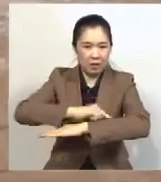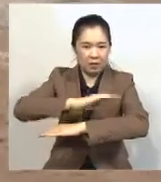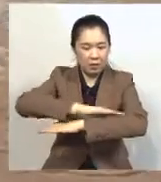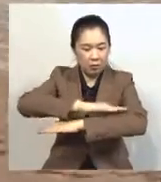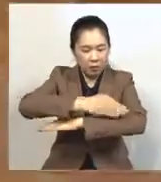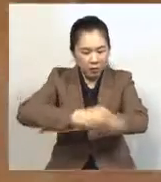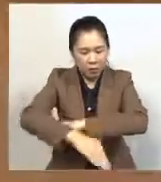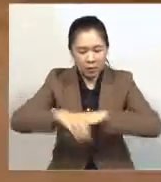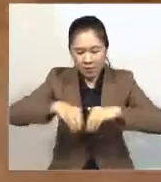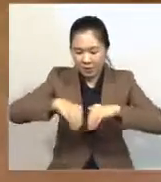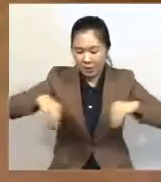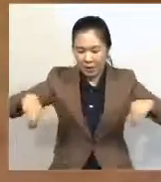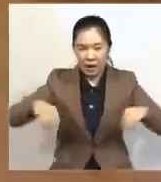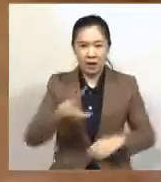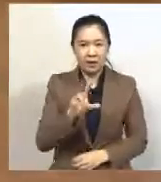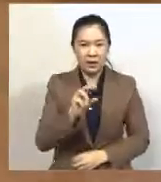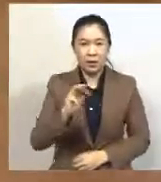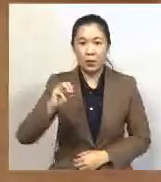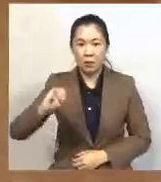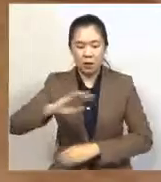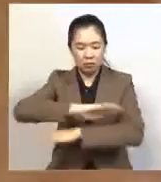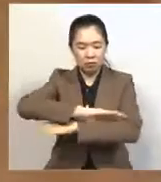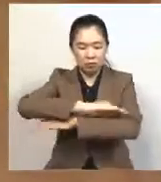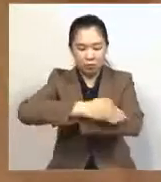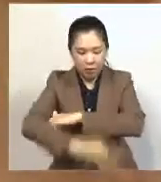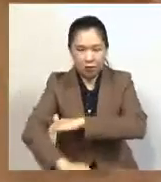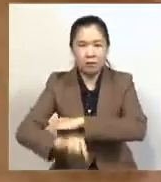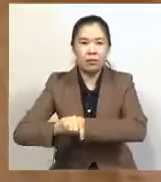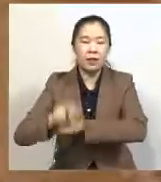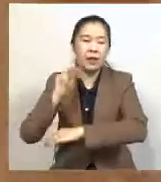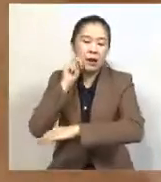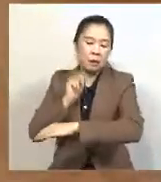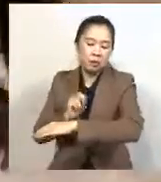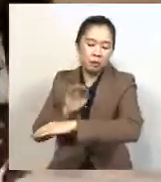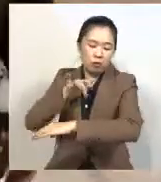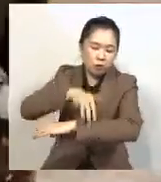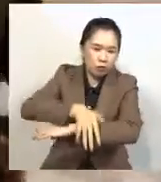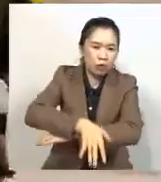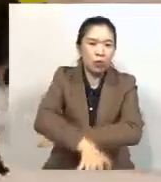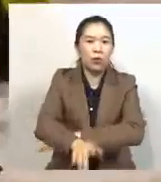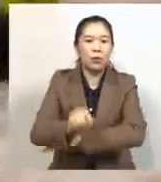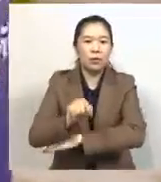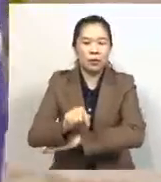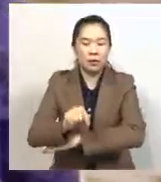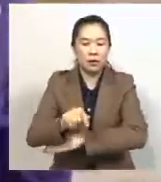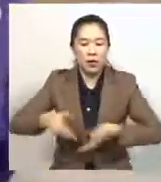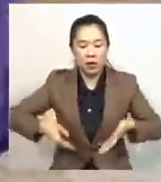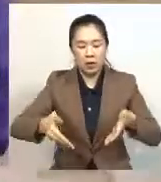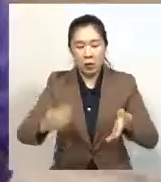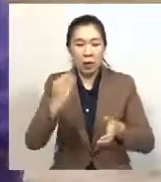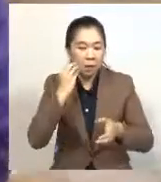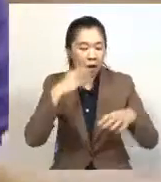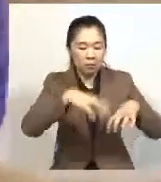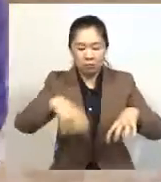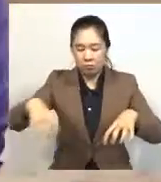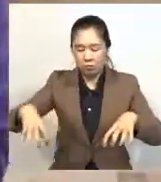เกือบ30 เมตรพังลงมาทั้งแถบค่ะทำให้กระแสน้ำที่ไหลเข้าทะลักเข้าท่วมถนนแล้วก็บ้านเรือน